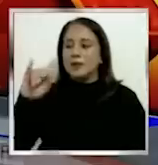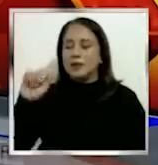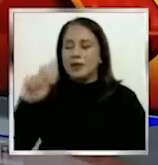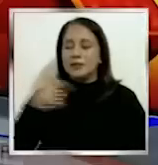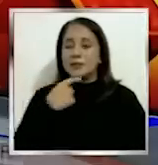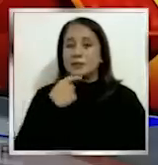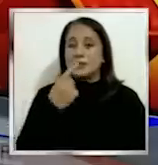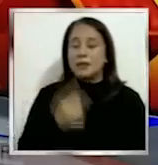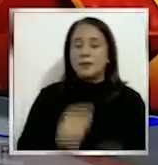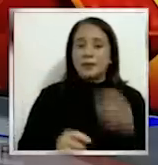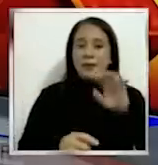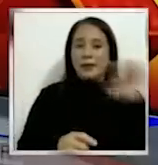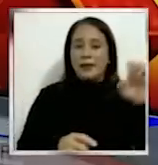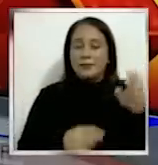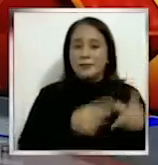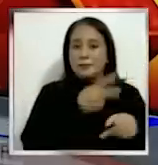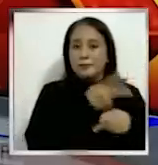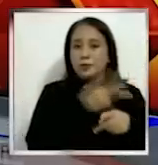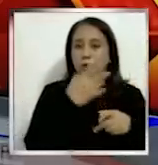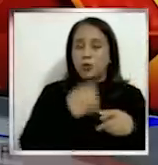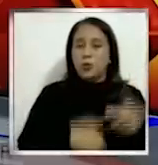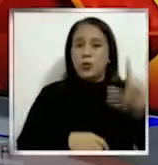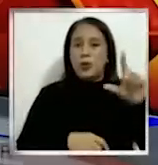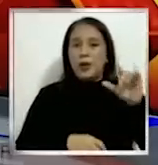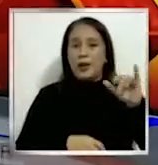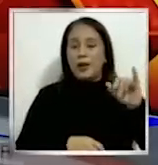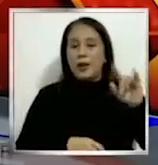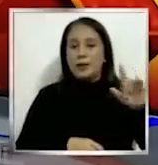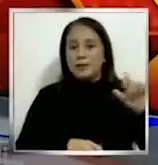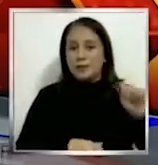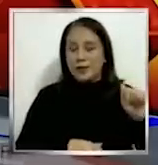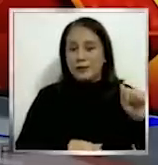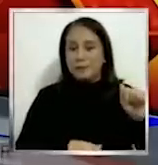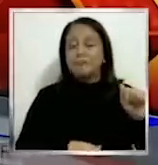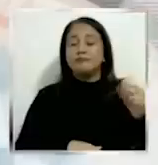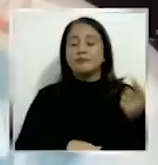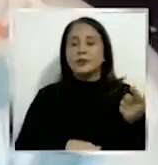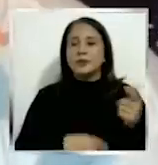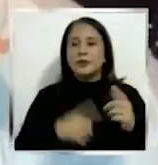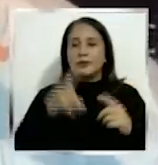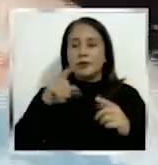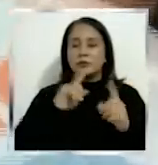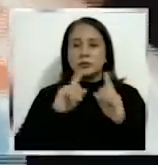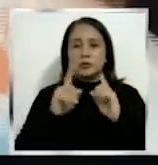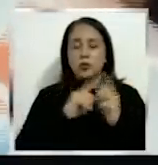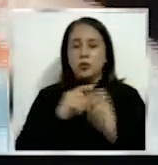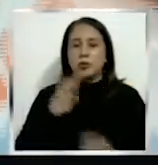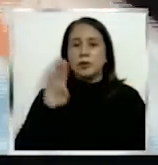dati niyang alaga na si Liza Soberano sa Fast Talk with Boy Abunda.